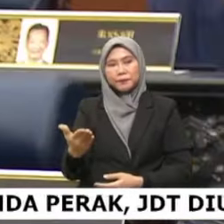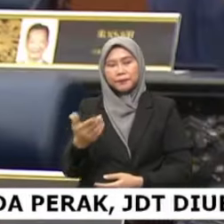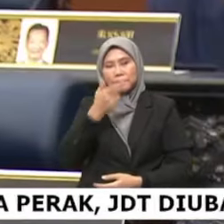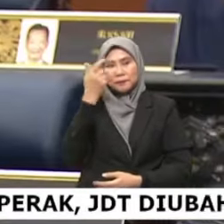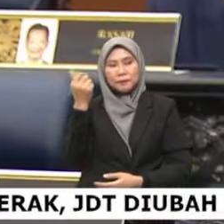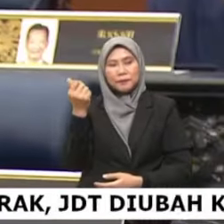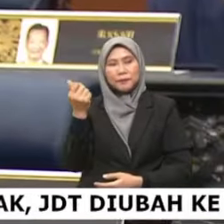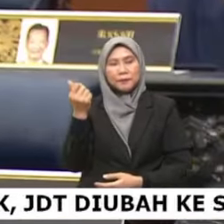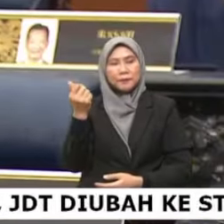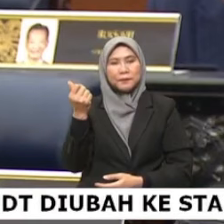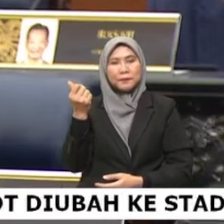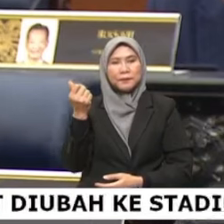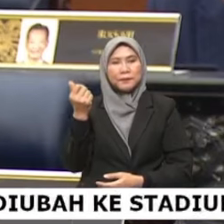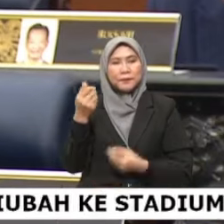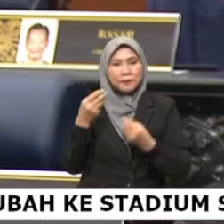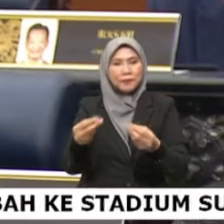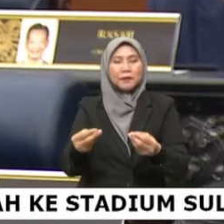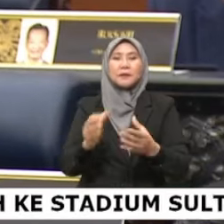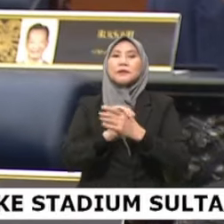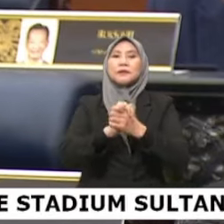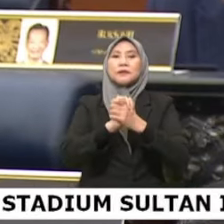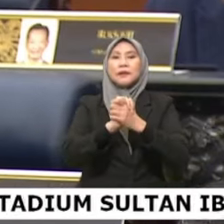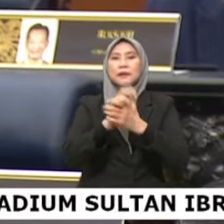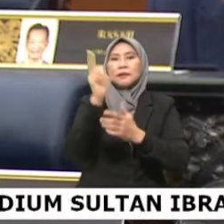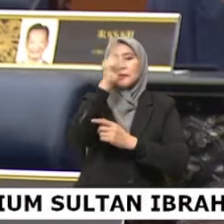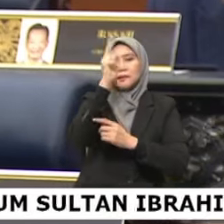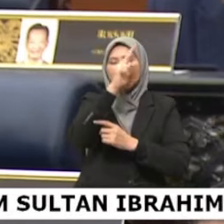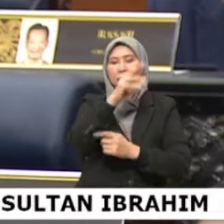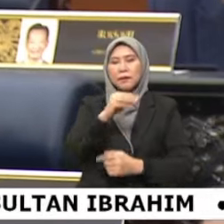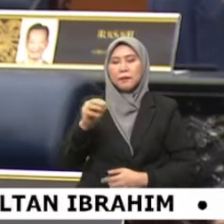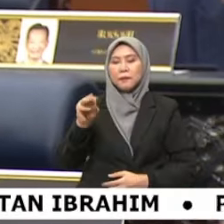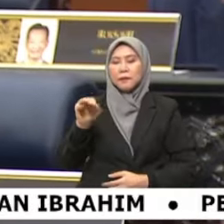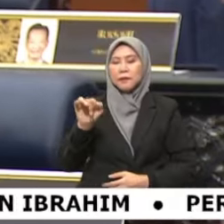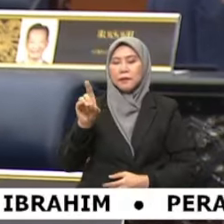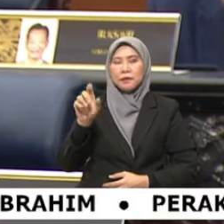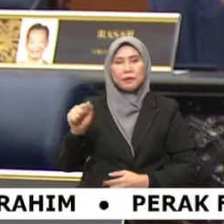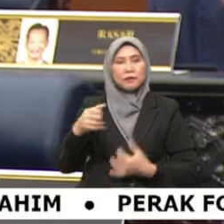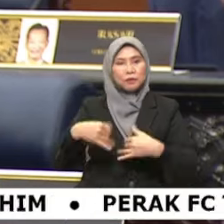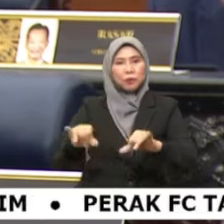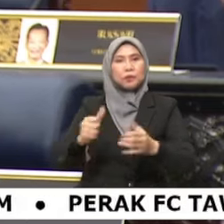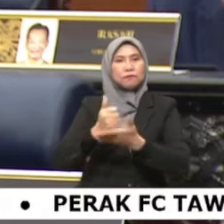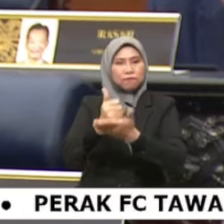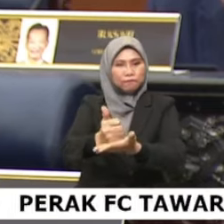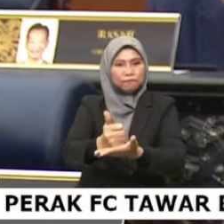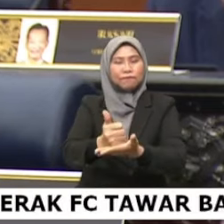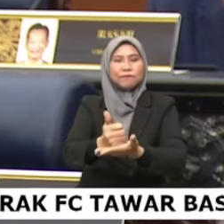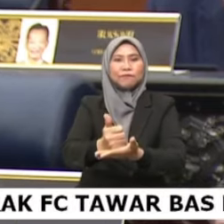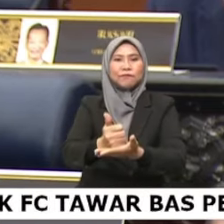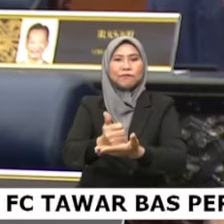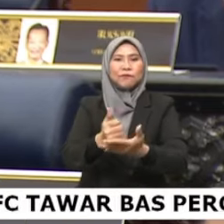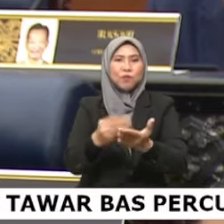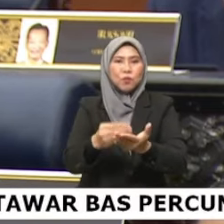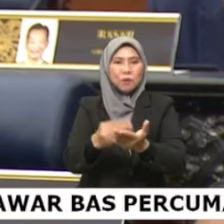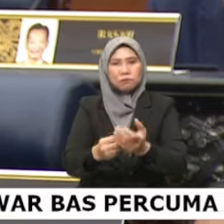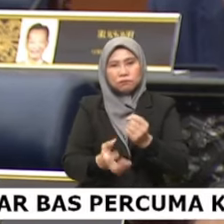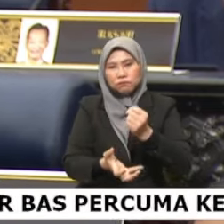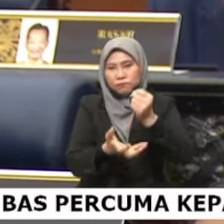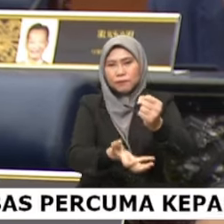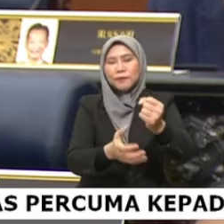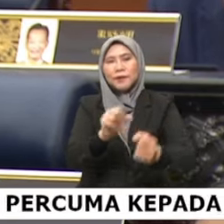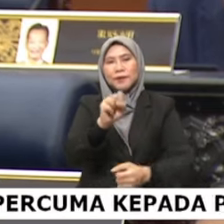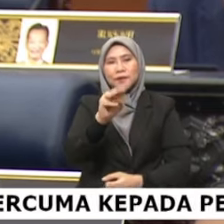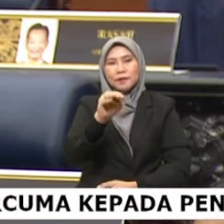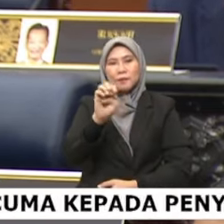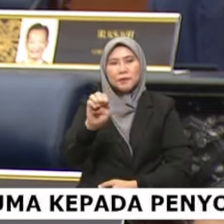memberi dan juga tanya kepada Kerajaan dan MAIDA kerana terus memberi bantuan insentif kepada SME dan